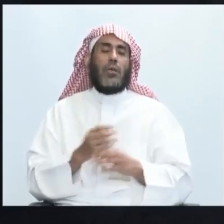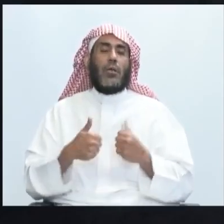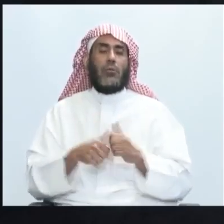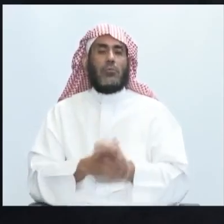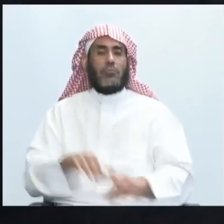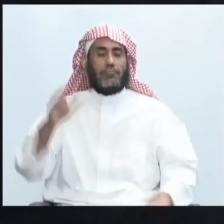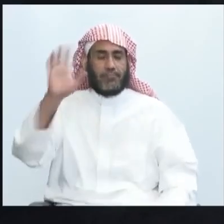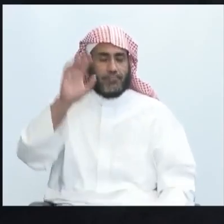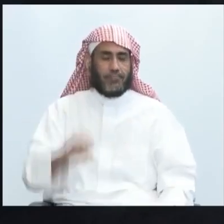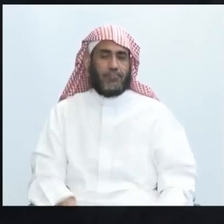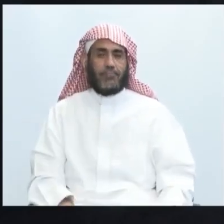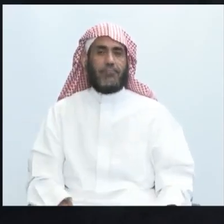وصحبه اجمعين